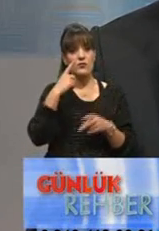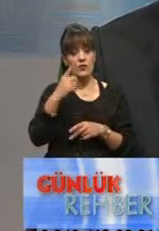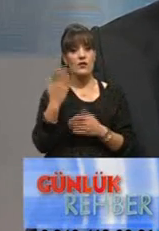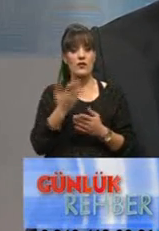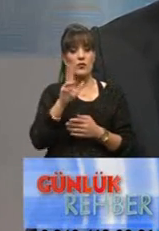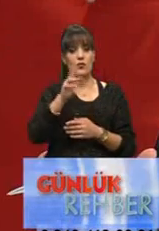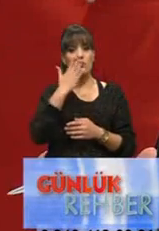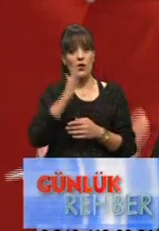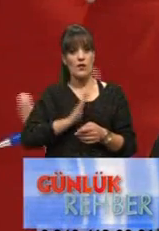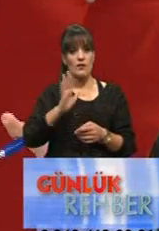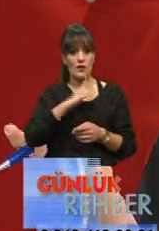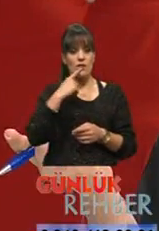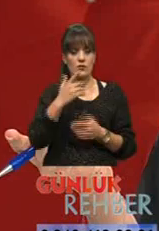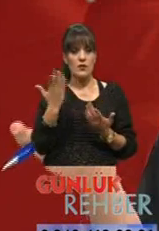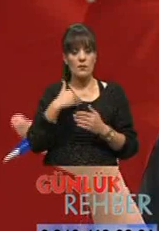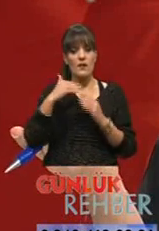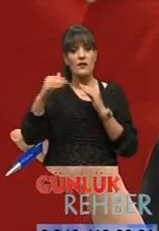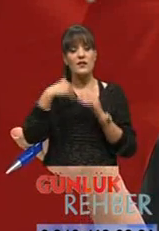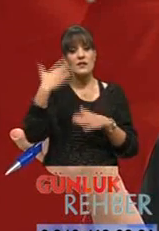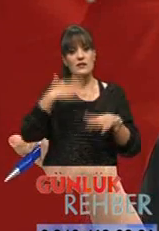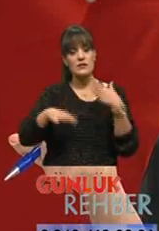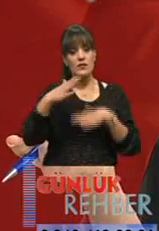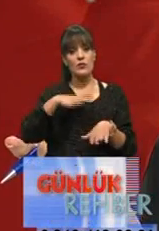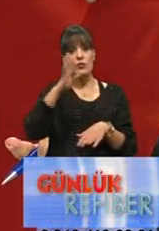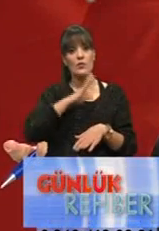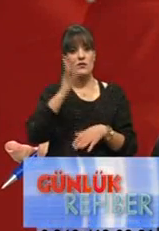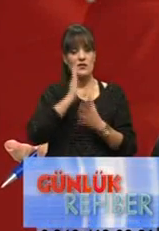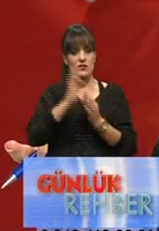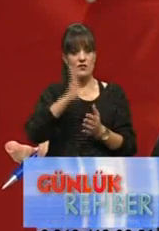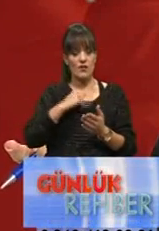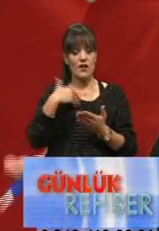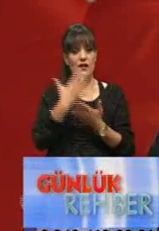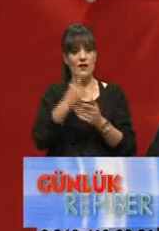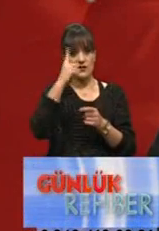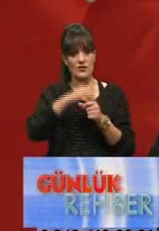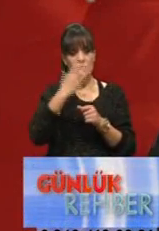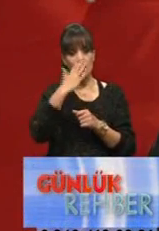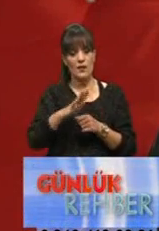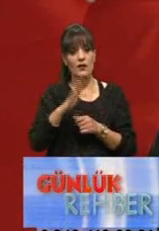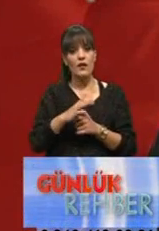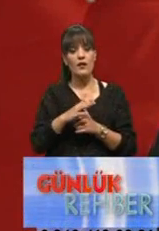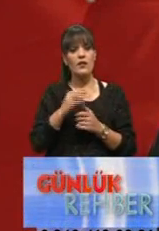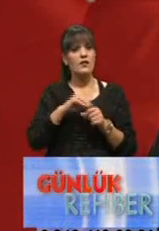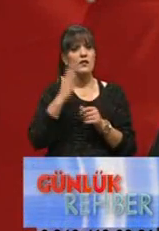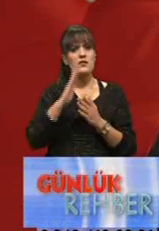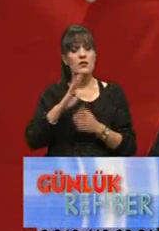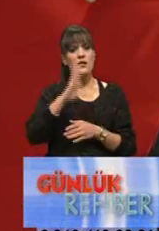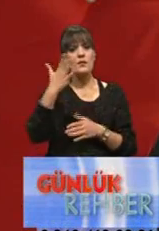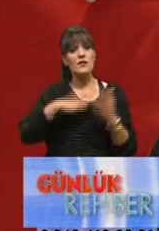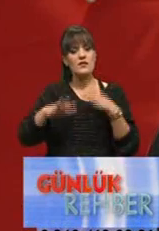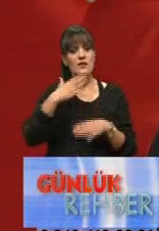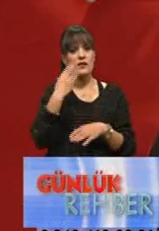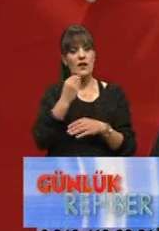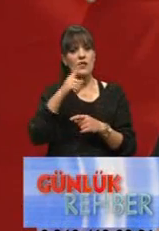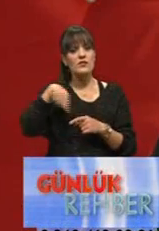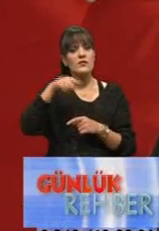gerçi 30 öğrencim var diyorsun ama potansiyelde de sanıyorum 400 kişi var kayıt için tabii, bekleyen. Tabii, evet. Nasıl gidiyor? İlgi, alaka,